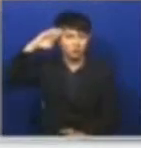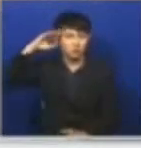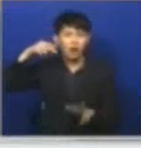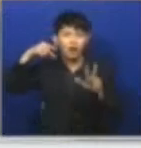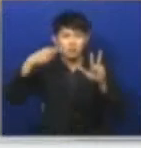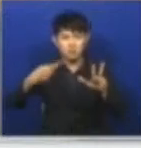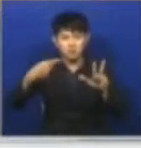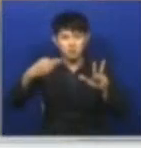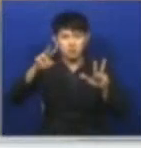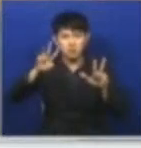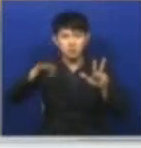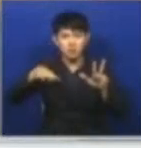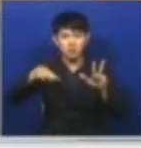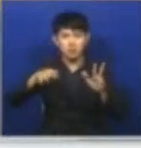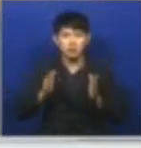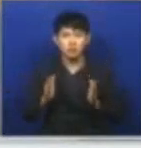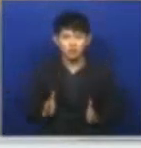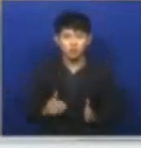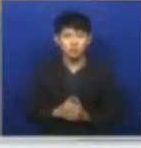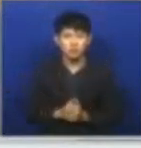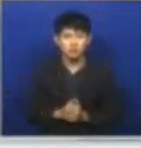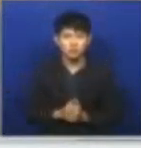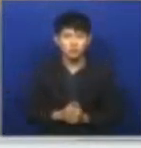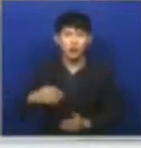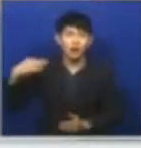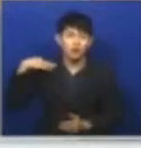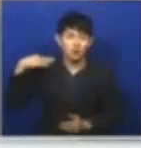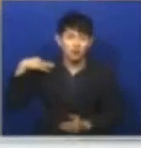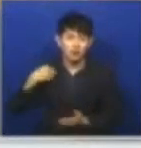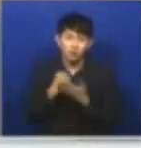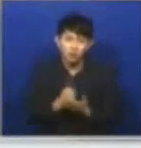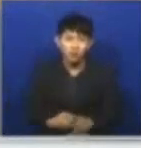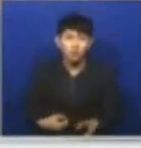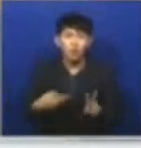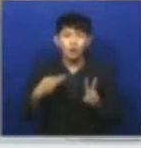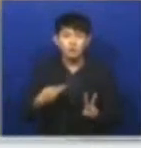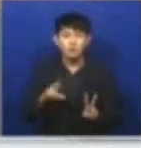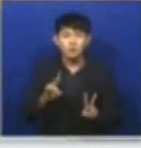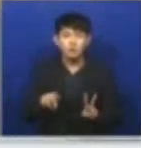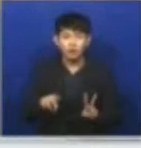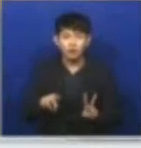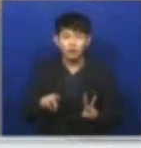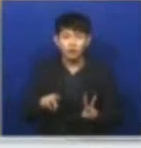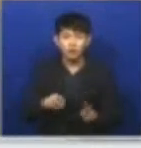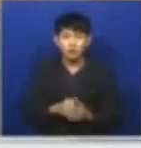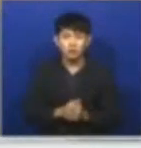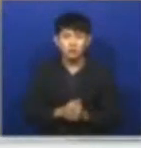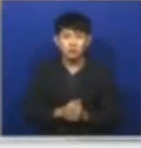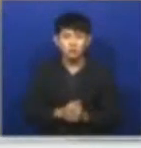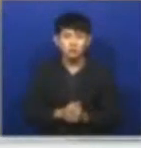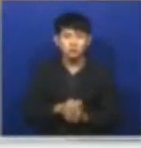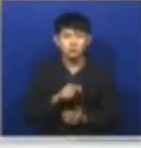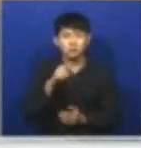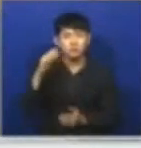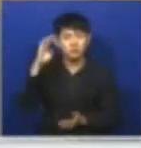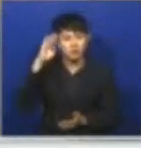34,000นายใช้อาสาสมัครอสเข้าไป 27,000 ตชดมีหน้าที่รับ